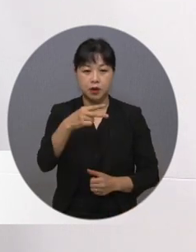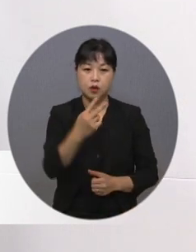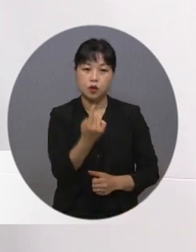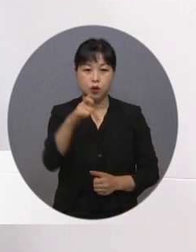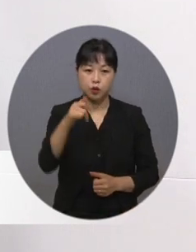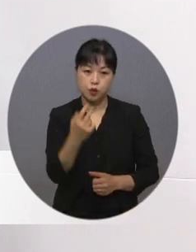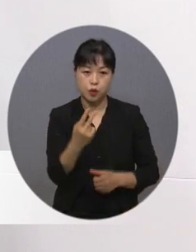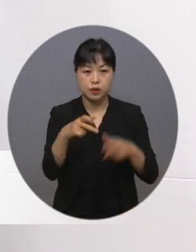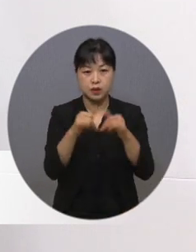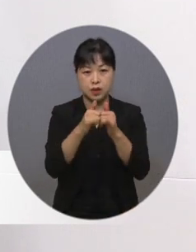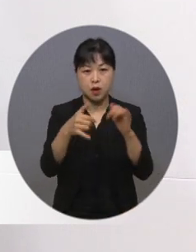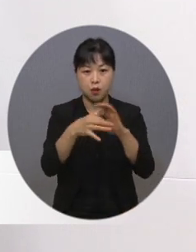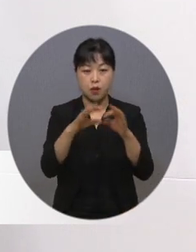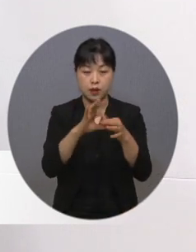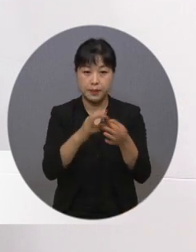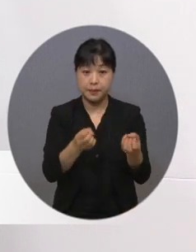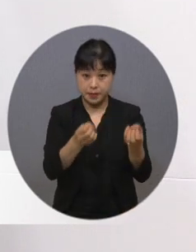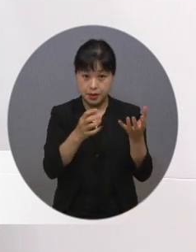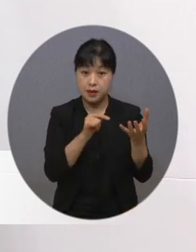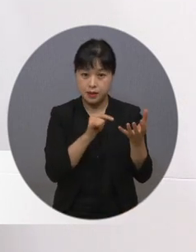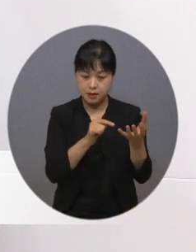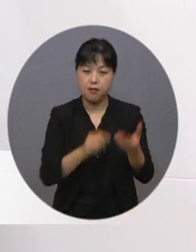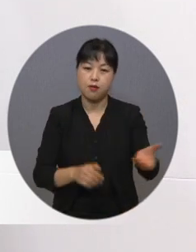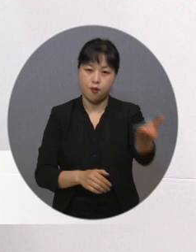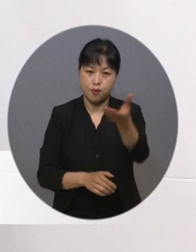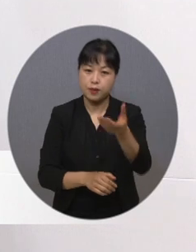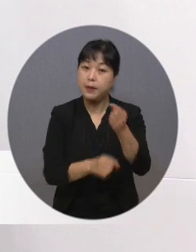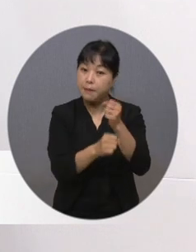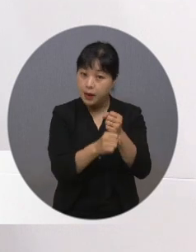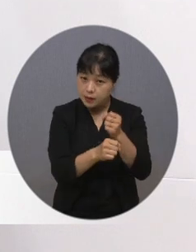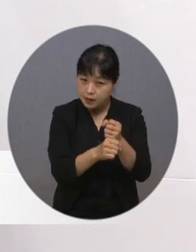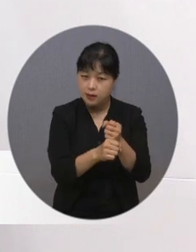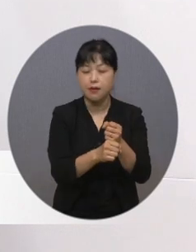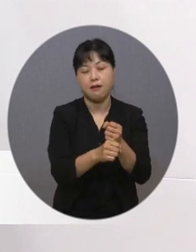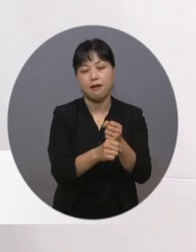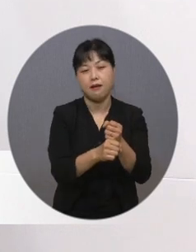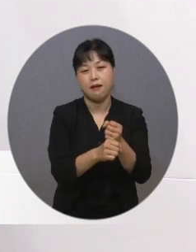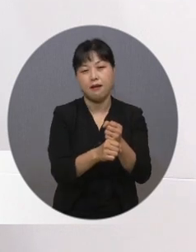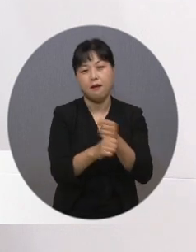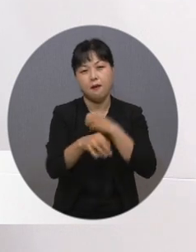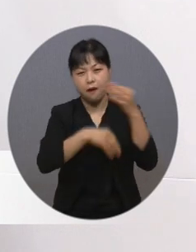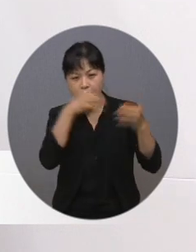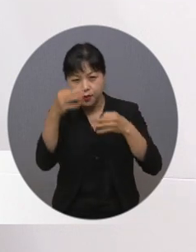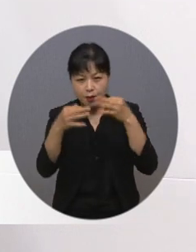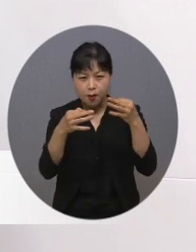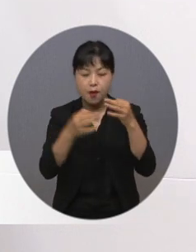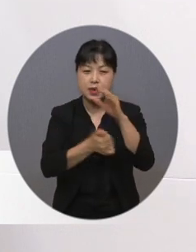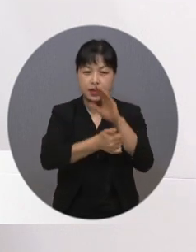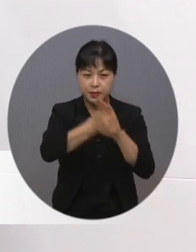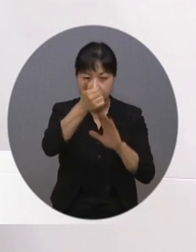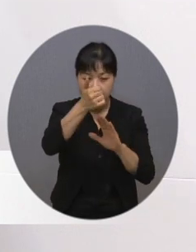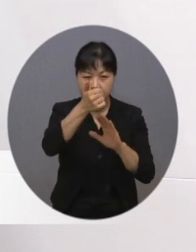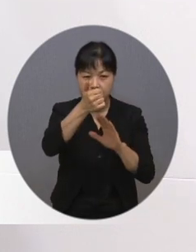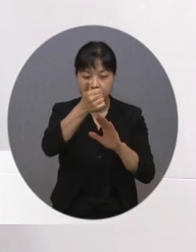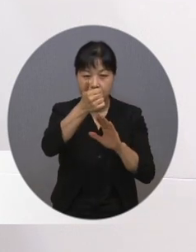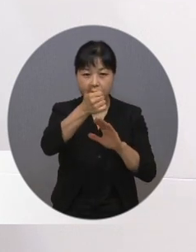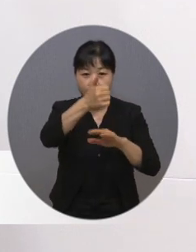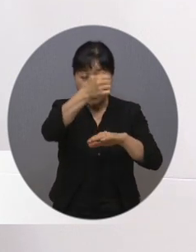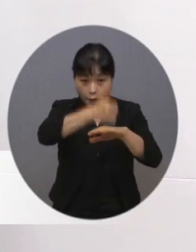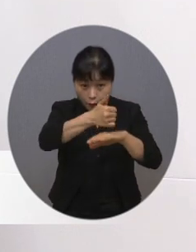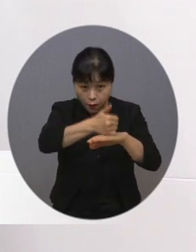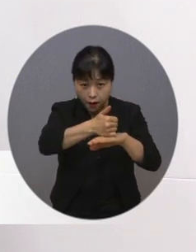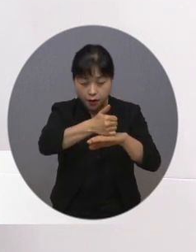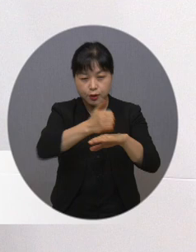도쿄 패럴림픽에서 여러분이 만들어내실 그런 환호성과 그런 희망의 결과를